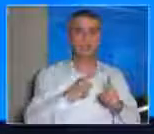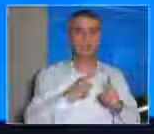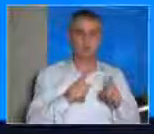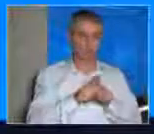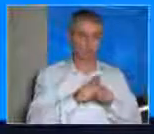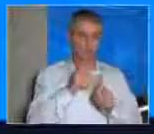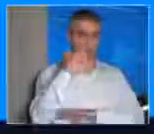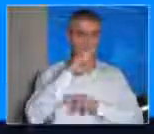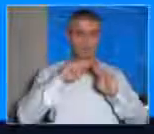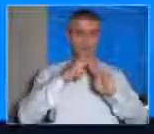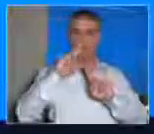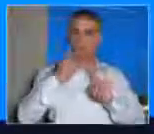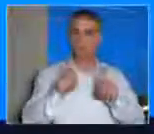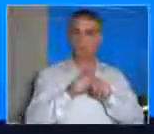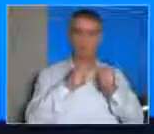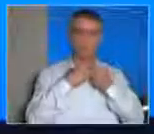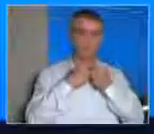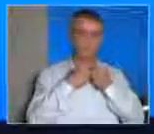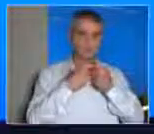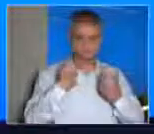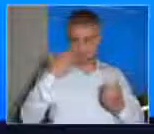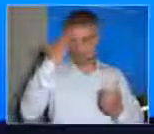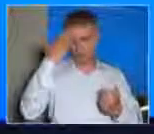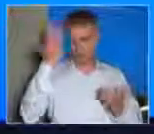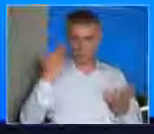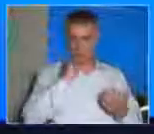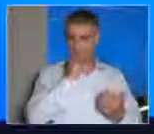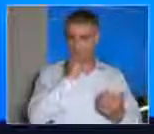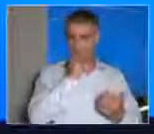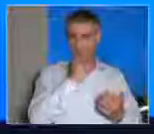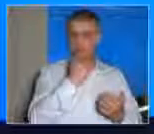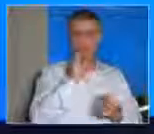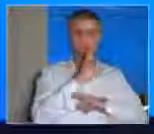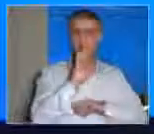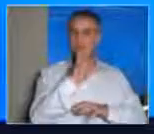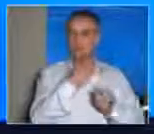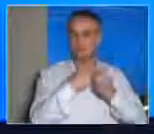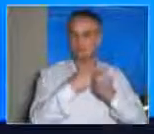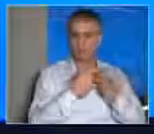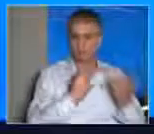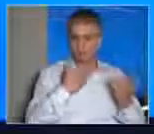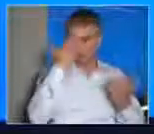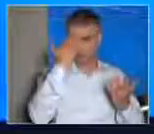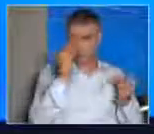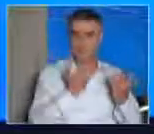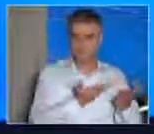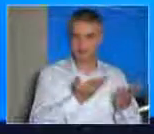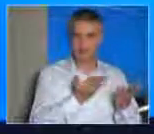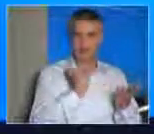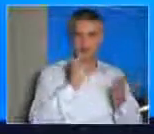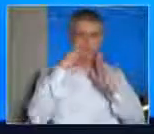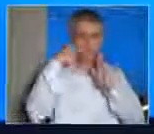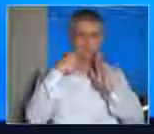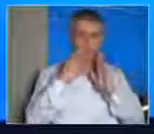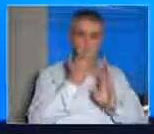כמו במדינת עולם שלישי, כמו בארגונים שאנחנו מכירים ולא רוצים להגיד בשידור מאיזה ארגונים אנחנו מכירים את הדברים האלה ומאיזה